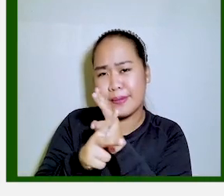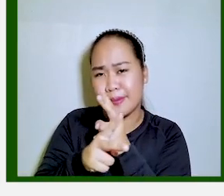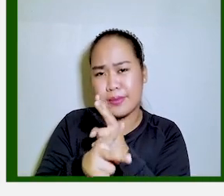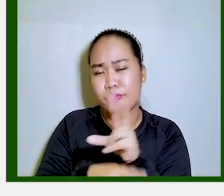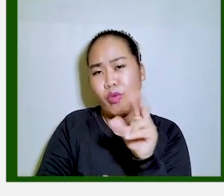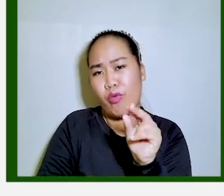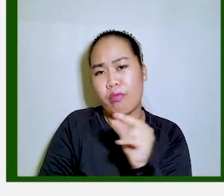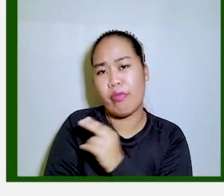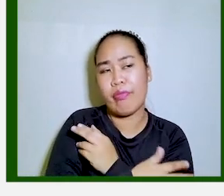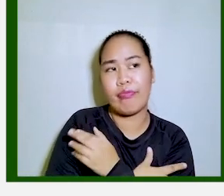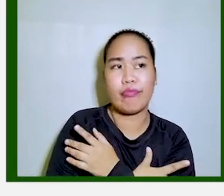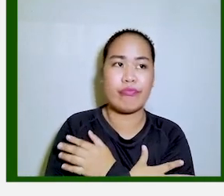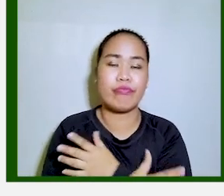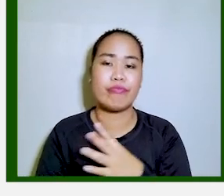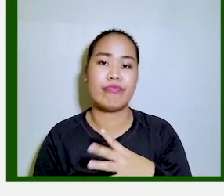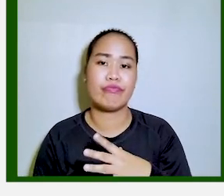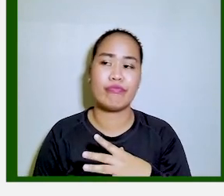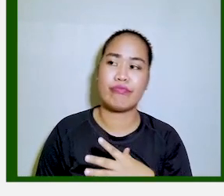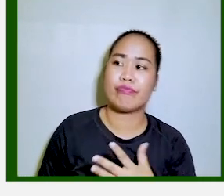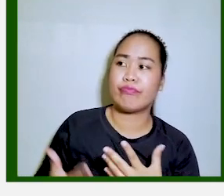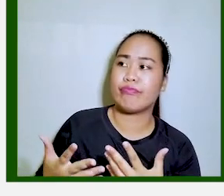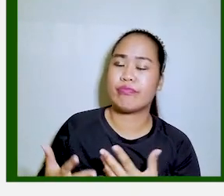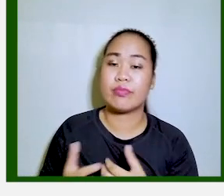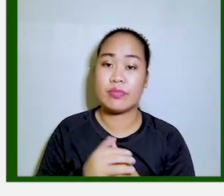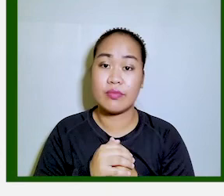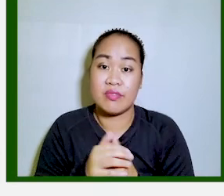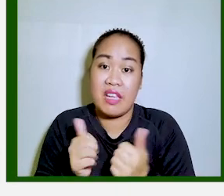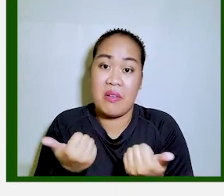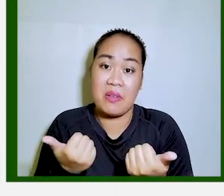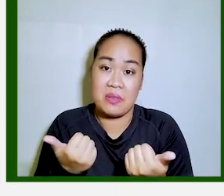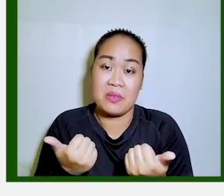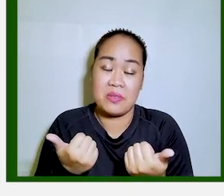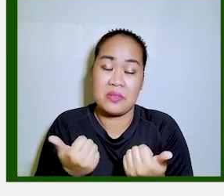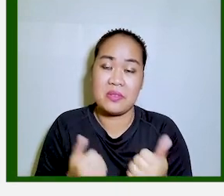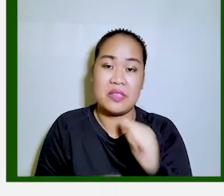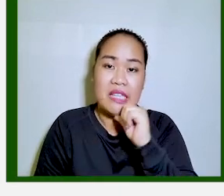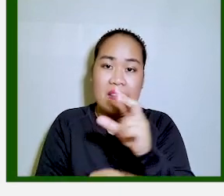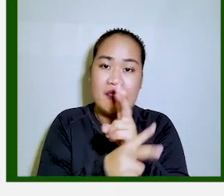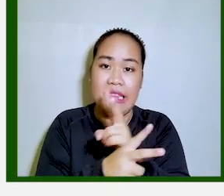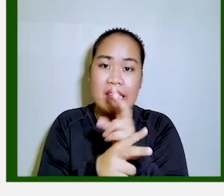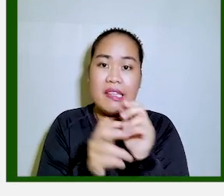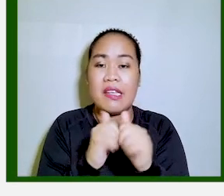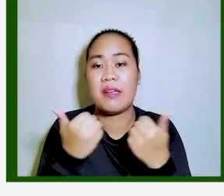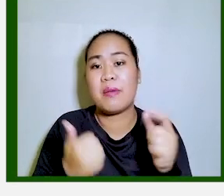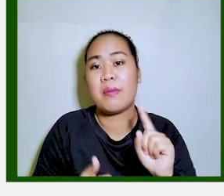Dahil pag tayo po ay hindi na nag-iingat, ayan tulad nung nangyari sa